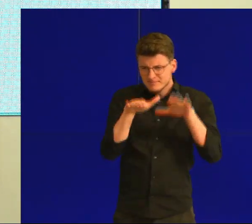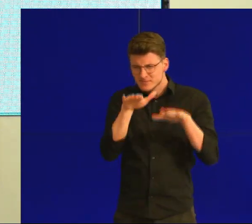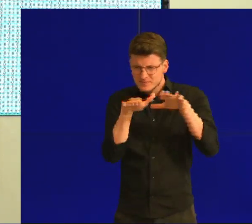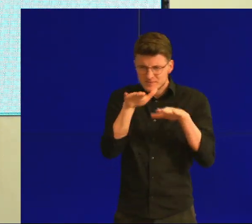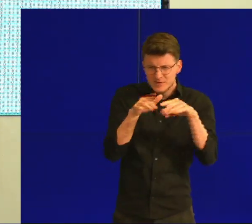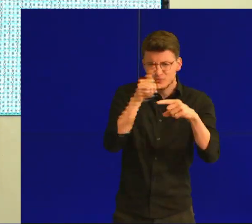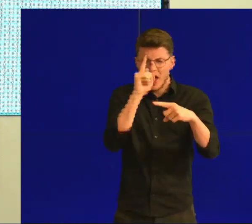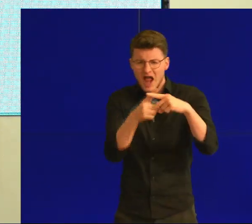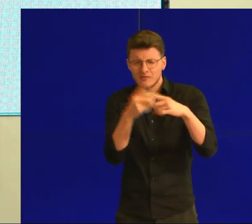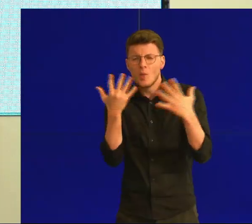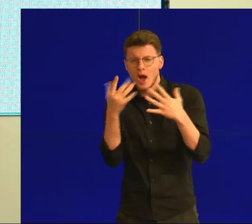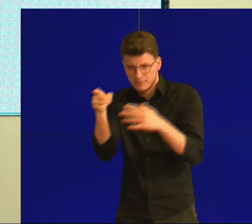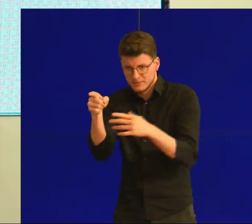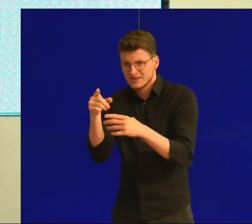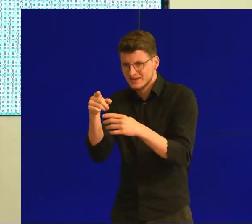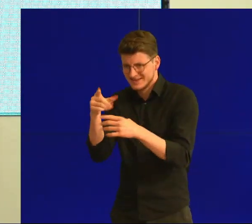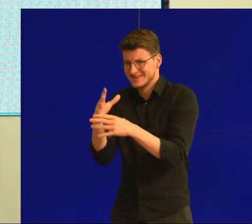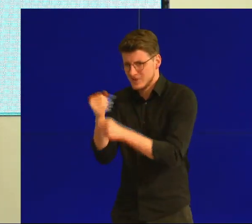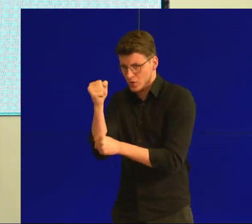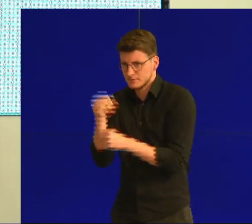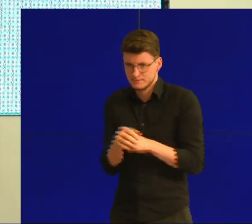draft une sentra